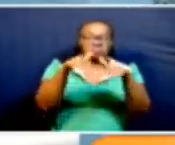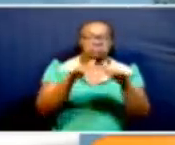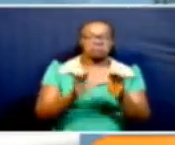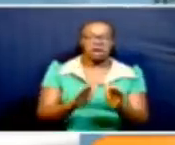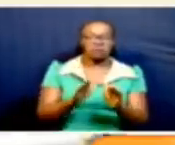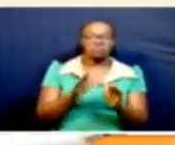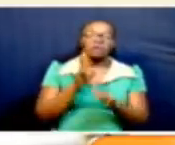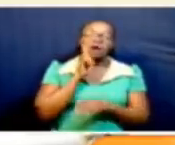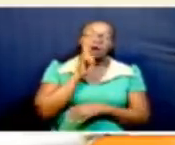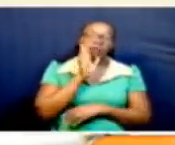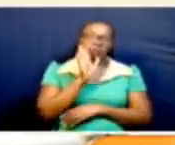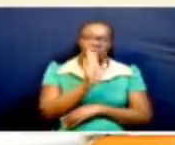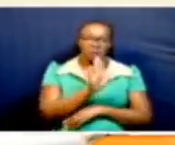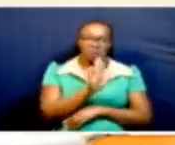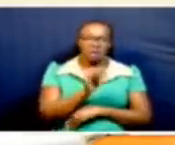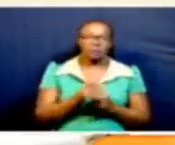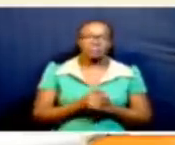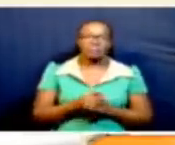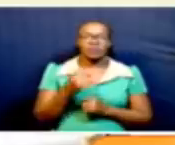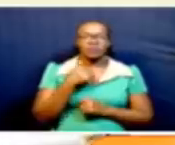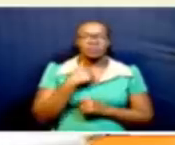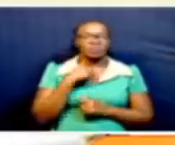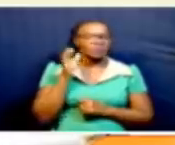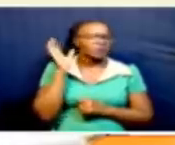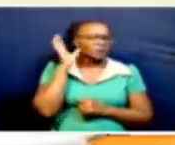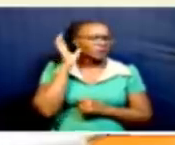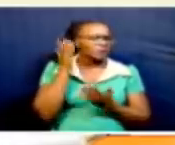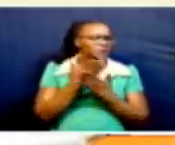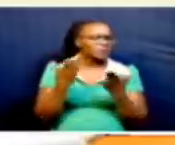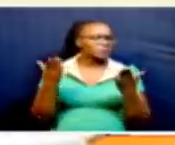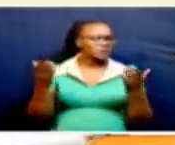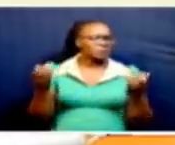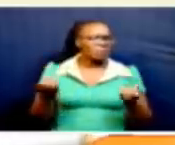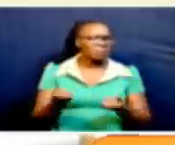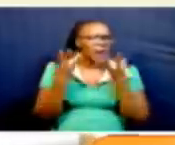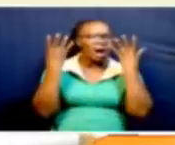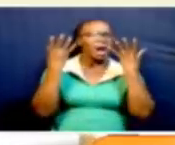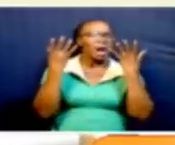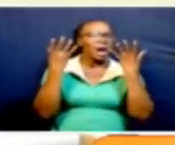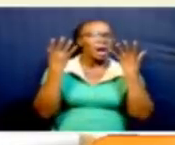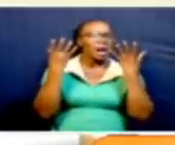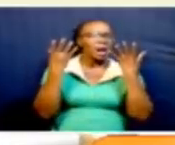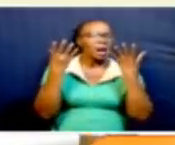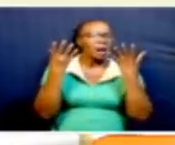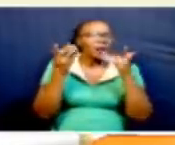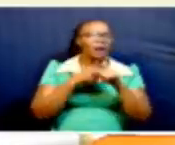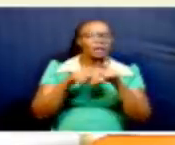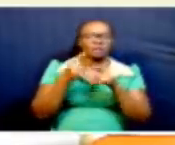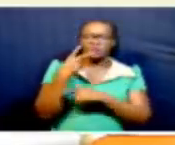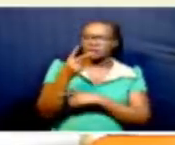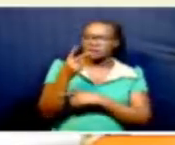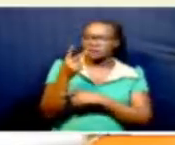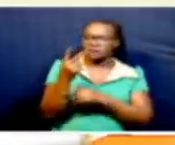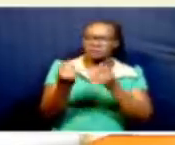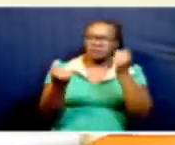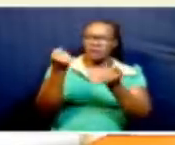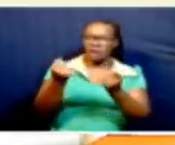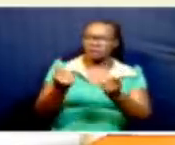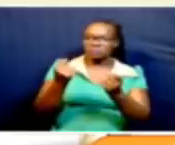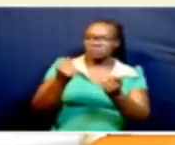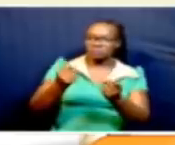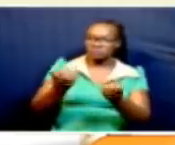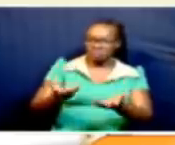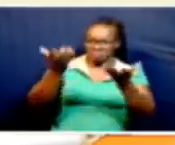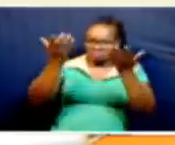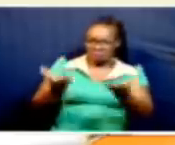mjomba wao. Nilisikia paka something imeburst. Nikaona gari imeluka juu. Kutoka